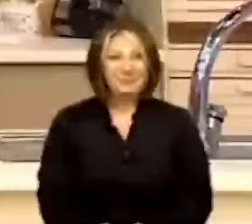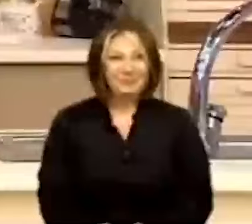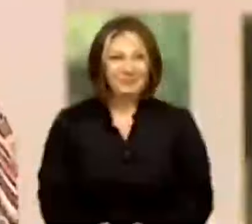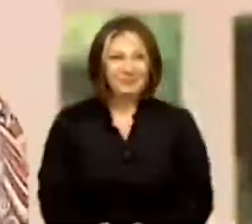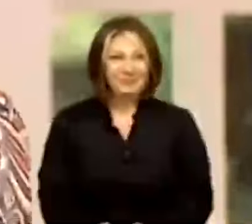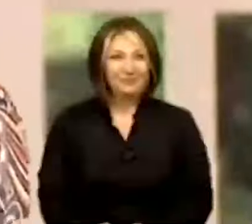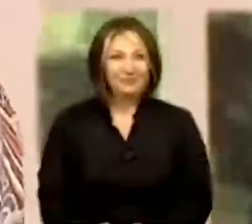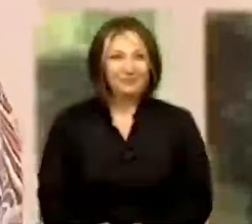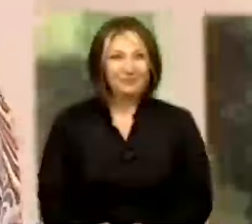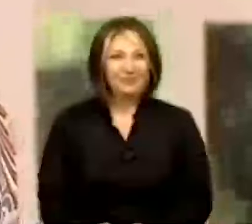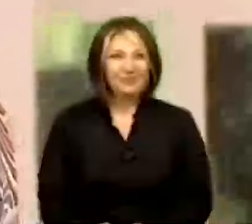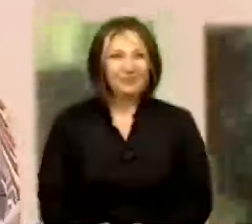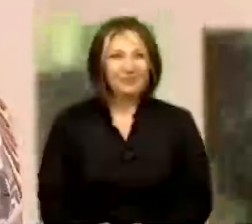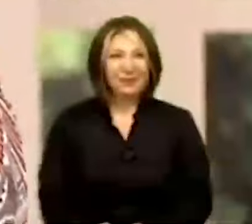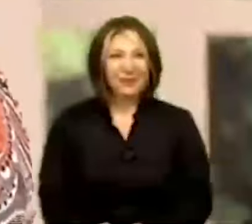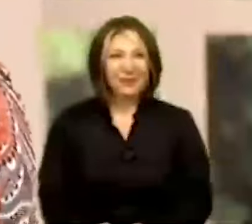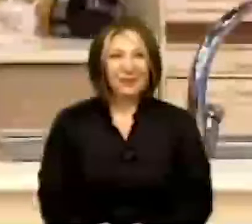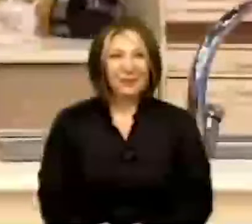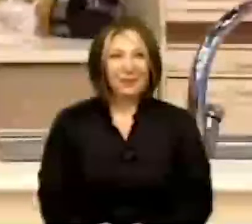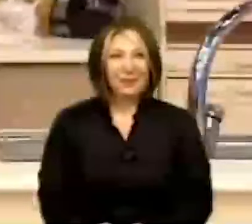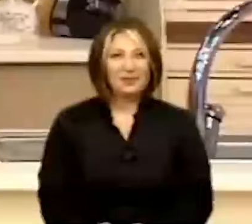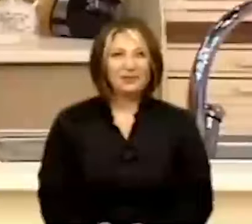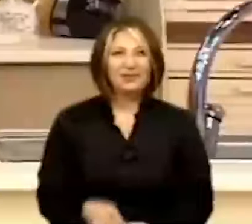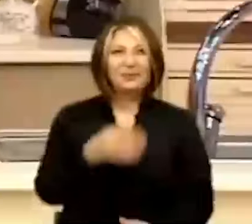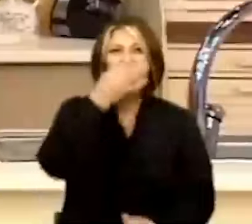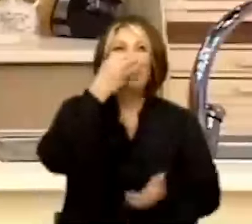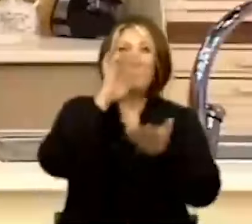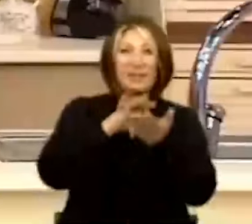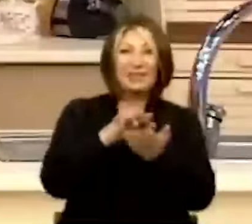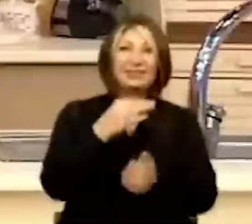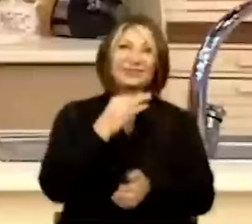Hapşır. Ay çok affedersiniz. Ay. Rica